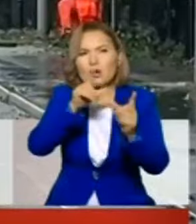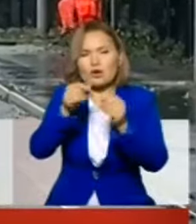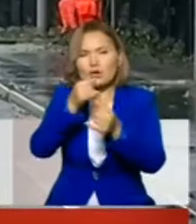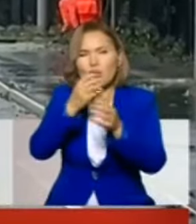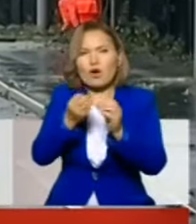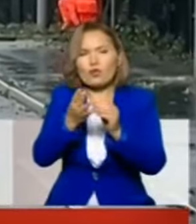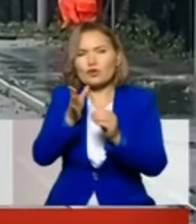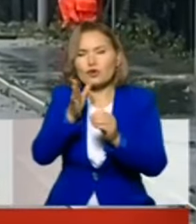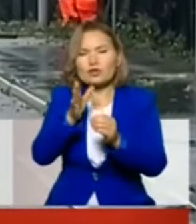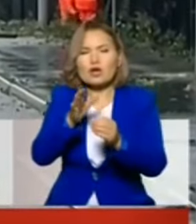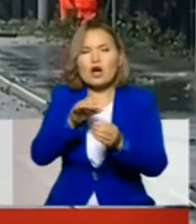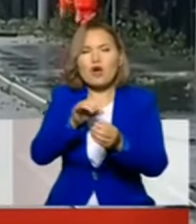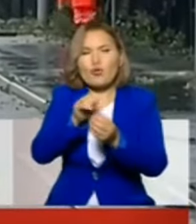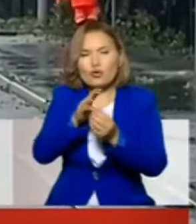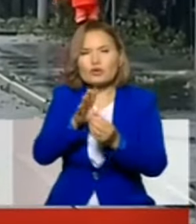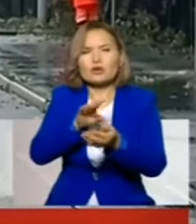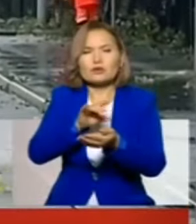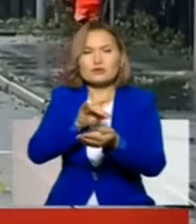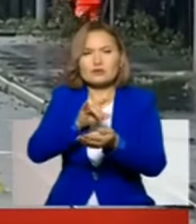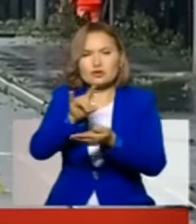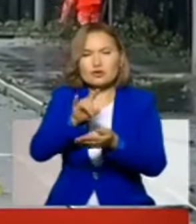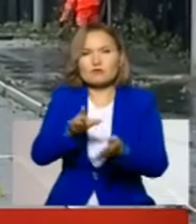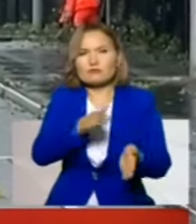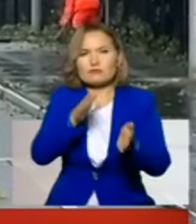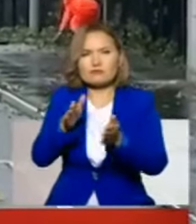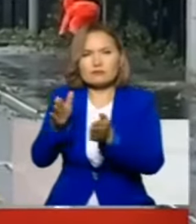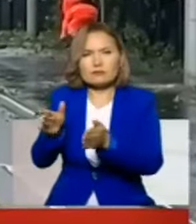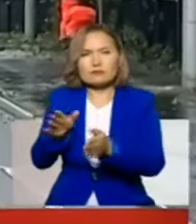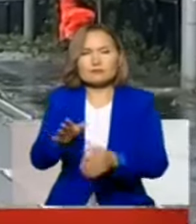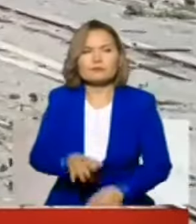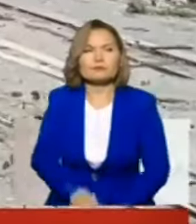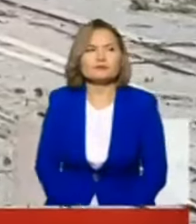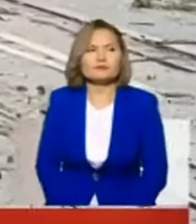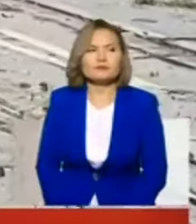ұшақ рейсін тоқтатып, тағы бірнешеуін кейінге қалдырған.